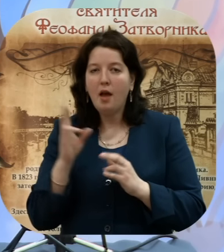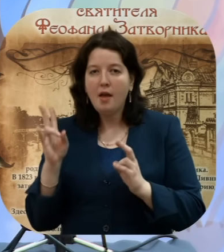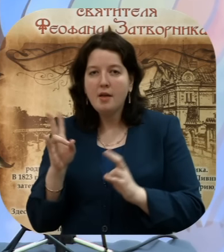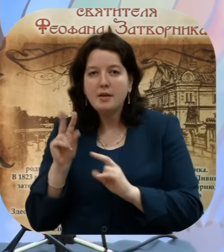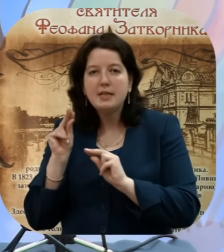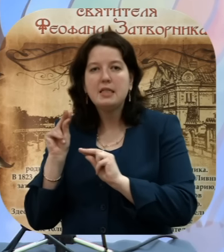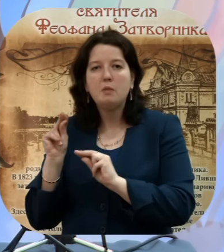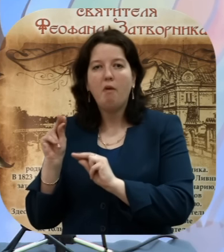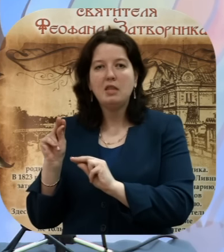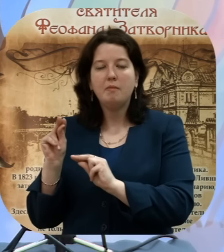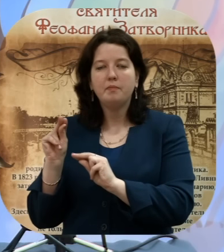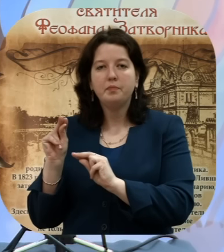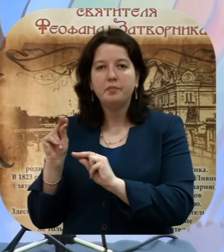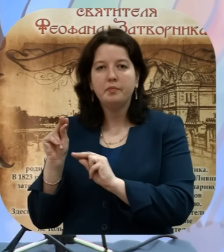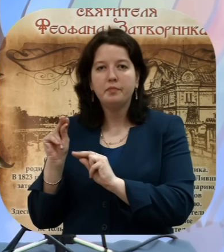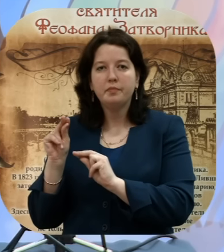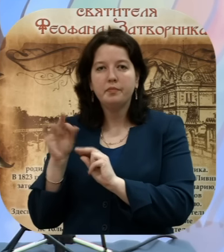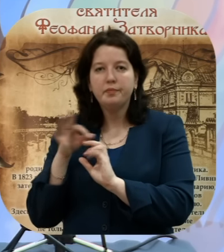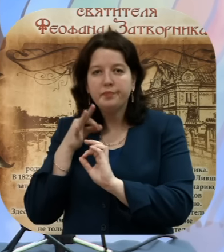Я назвал